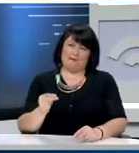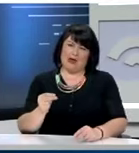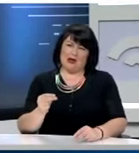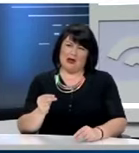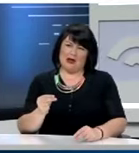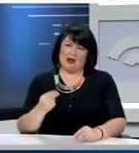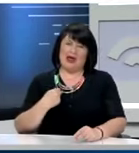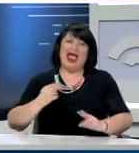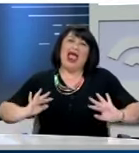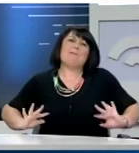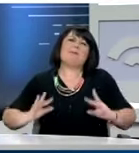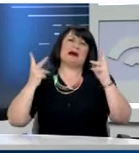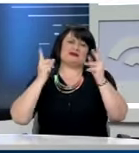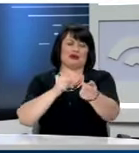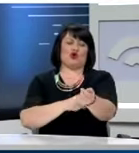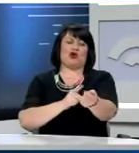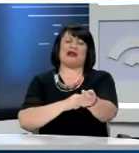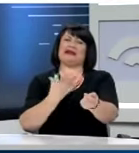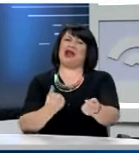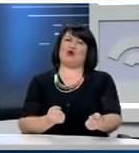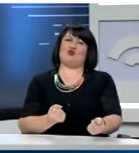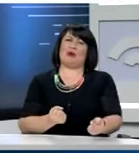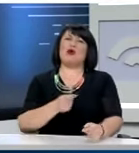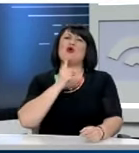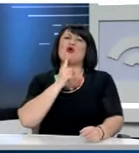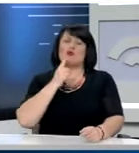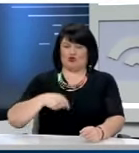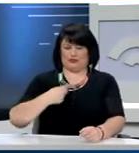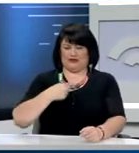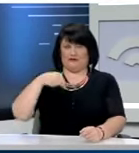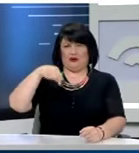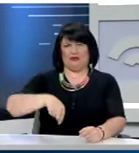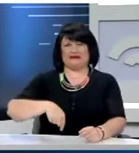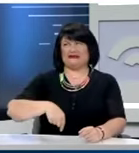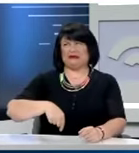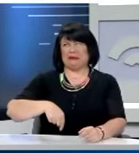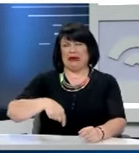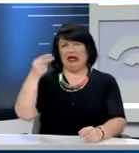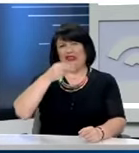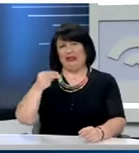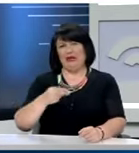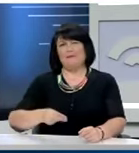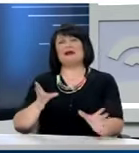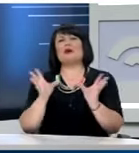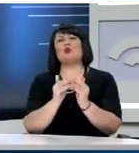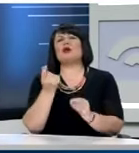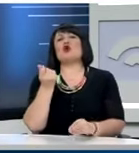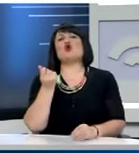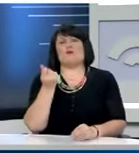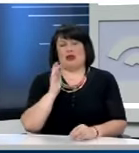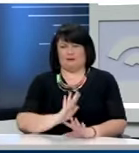ένα επαναστατικό χαρακτήρα. Όπως και η στάση μας σήμερα στα ζητήματα της οικονομίας.